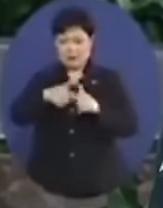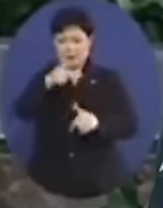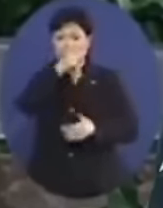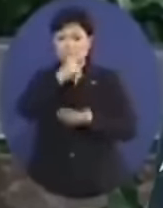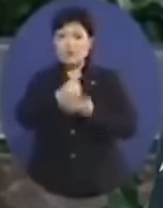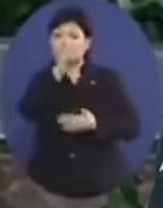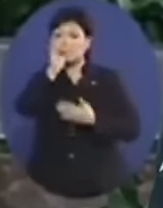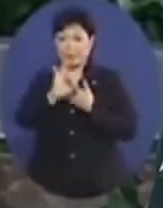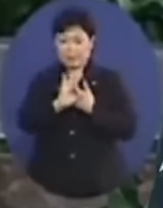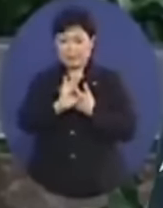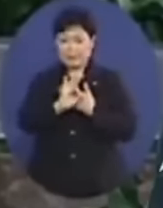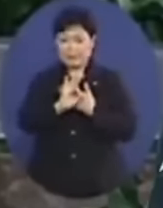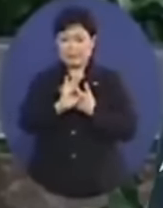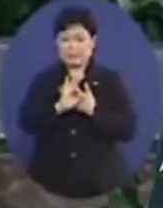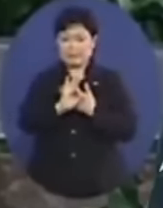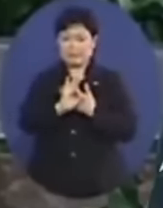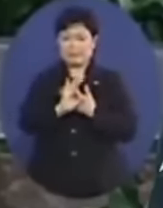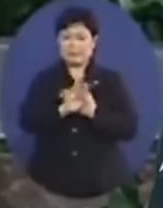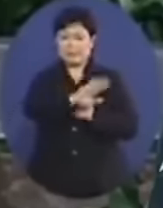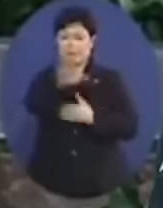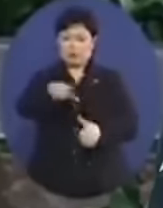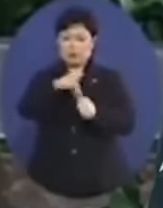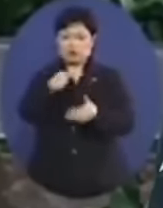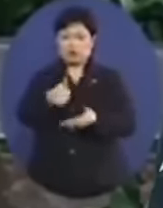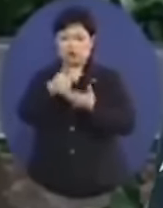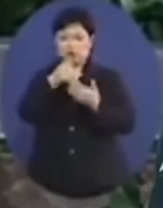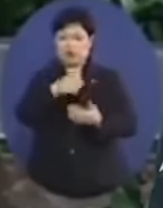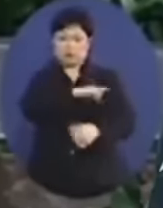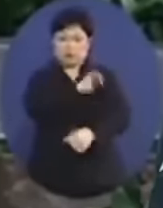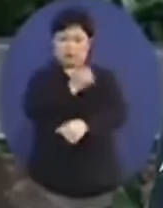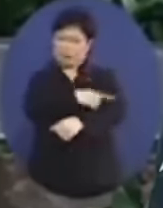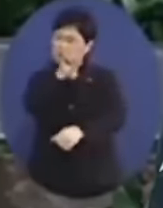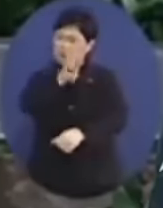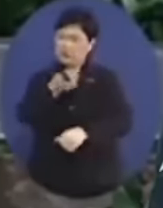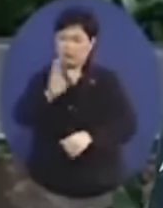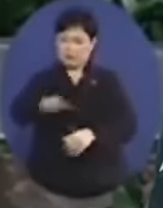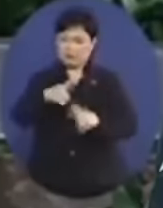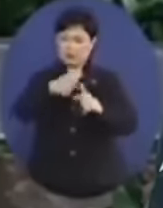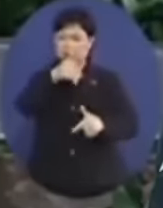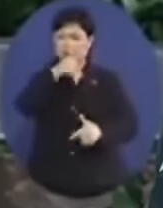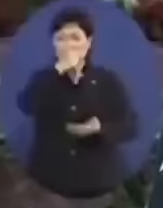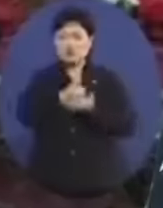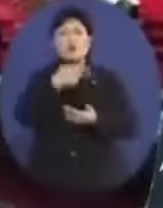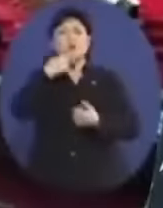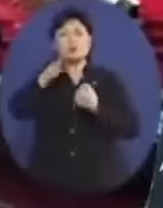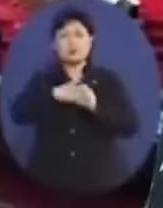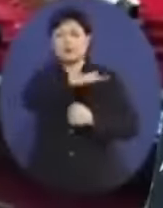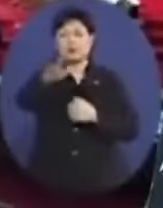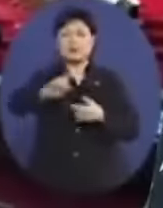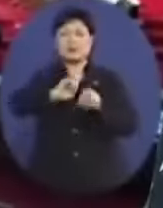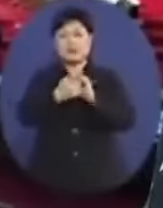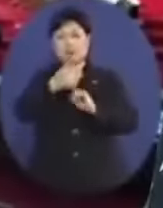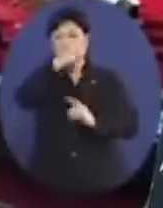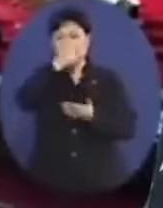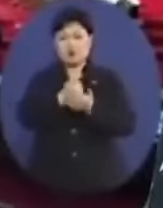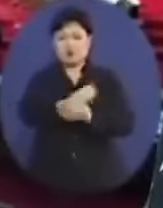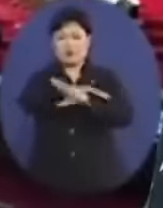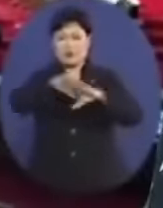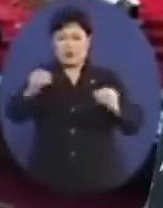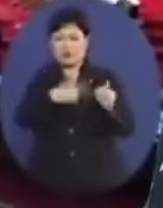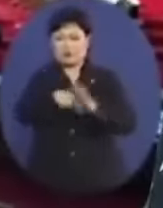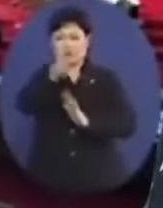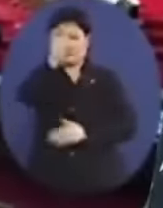있으면 우리 구조가 안 됩니다 예수님이 죄가 없기 때문에 우리 죄를 대신 청산하기 위해서